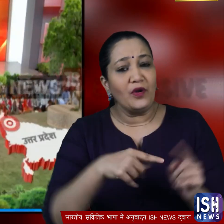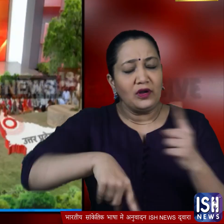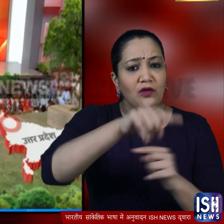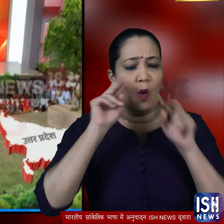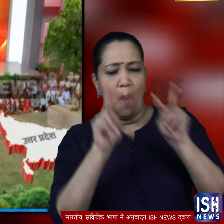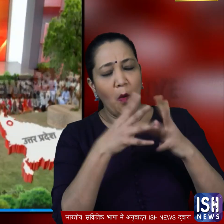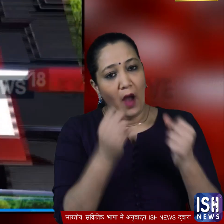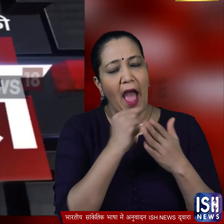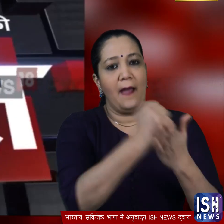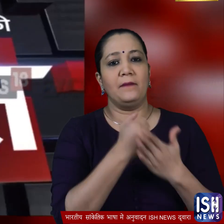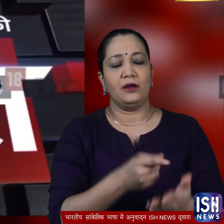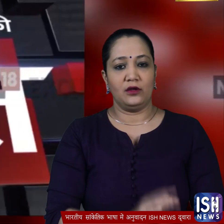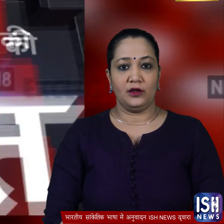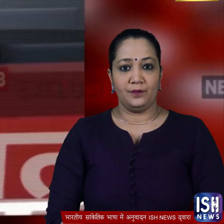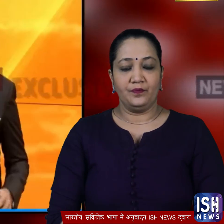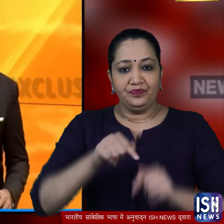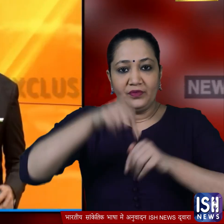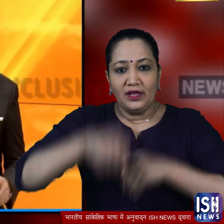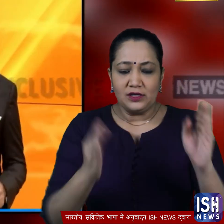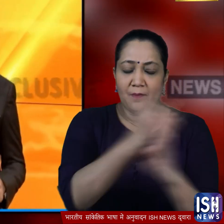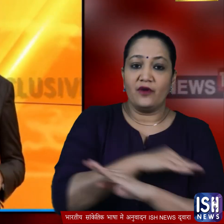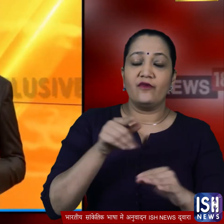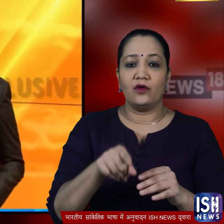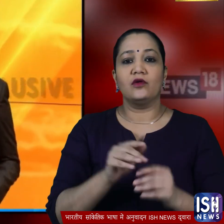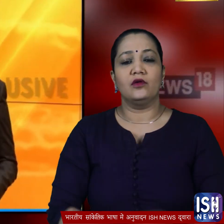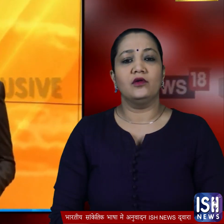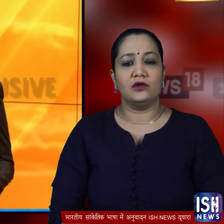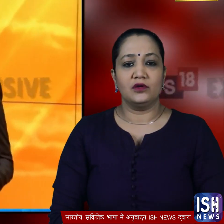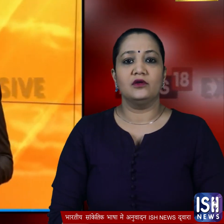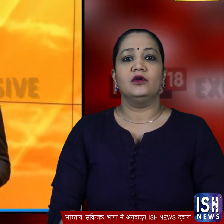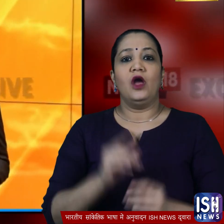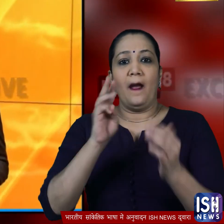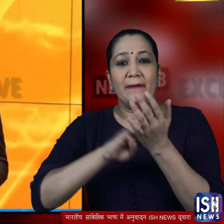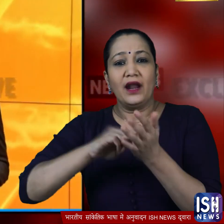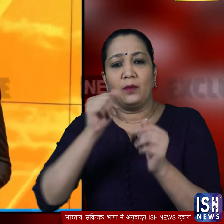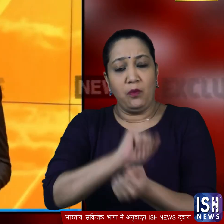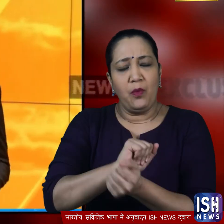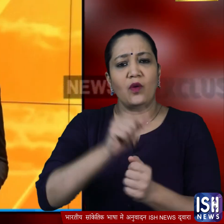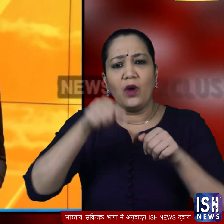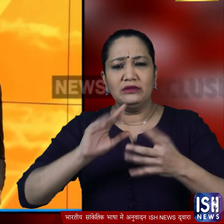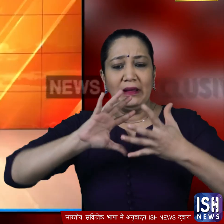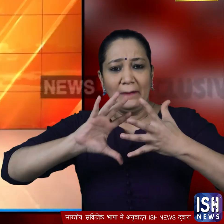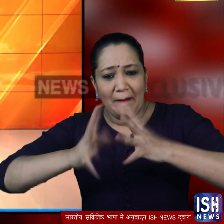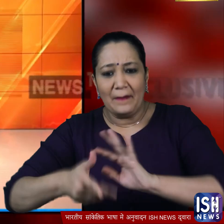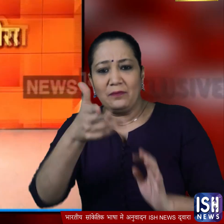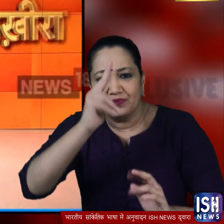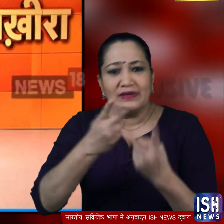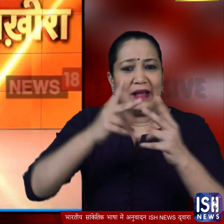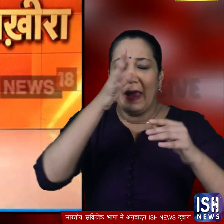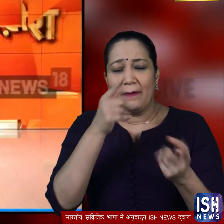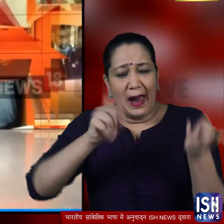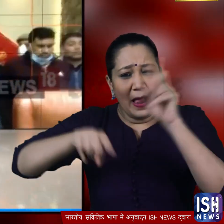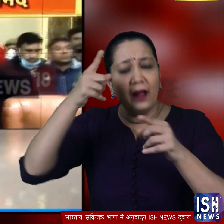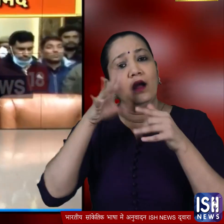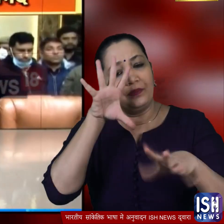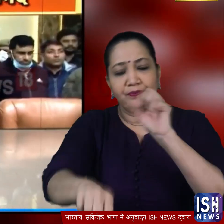के वोटरों पर हर पार्टी की नजर है। चुनाव से पहले यूपी की मेरठ पुलिस ने अवैध हथियार बनाने वाले एक गिरोह का पर्दाफाश किया। इसके